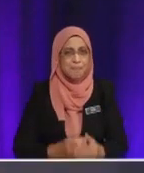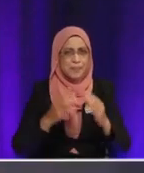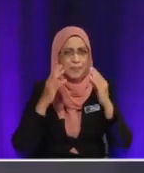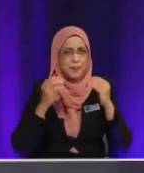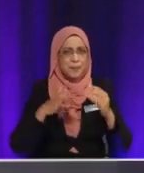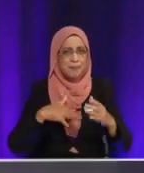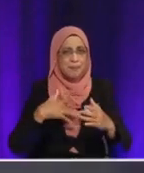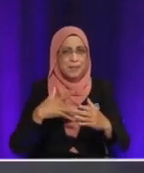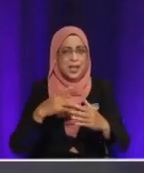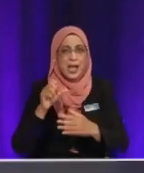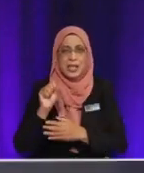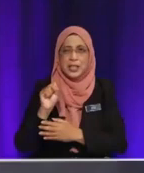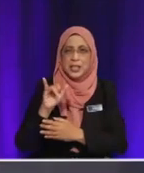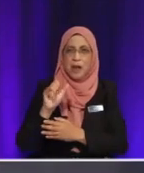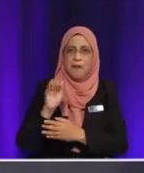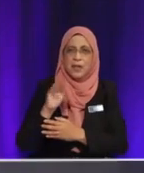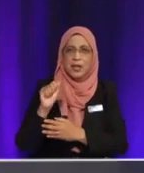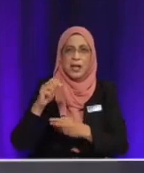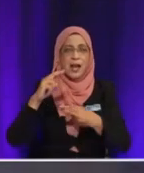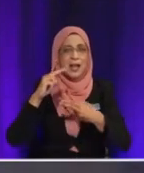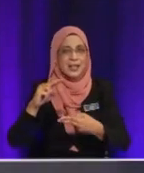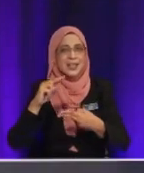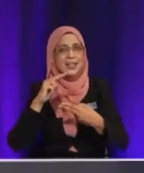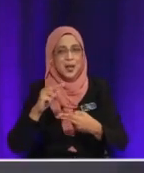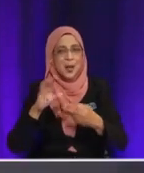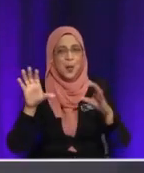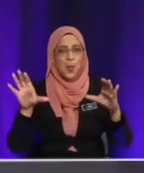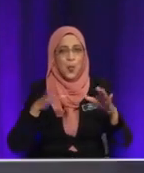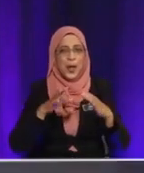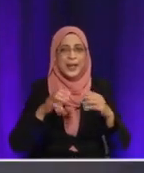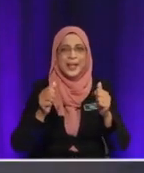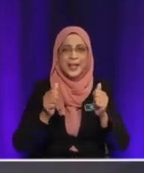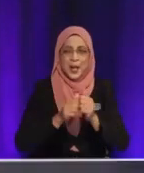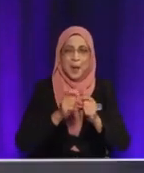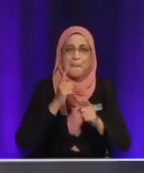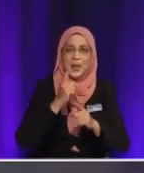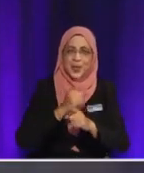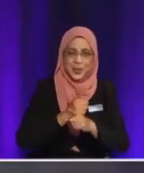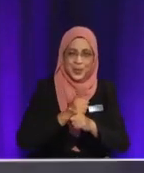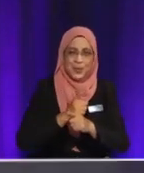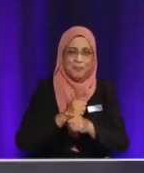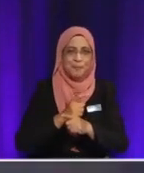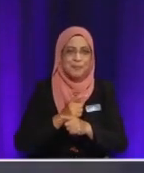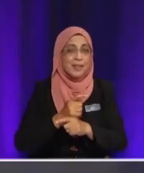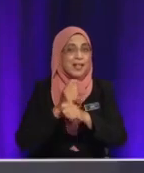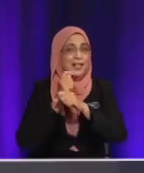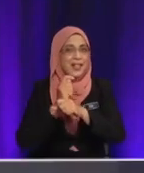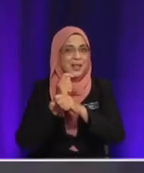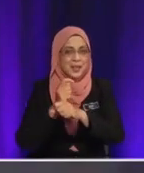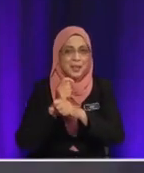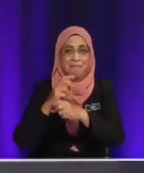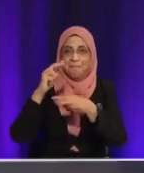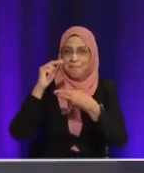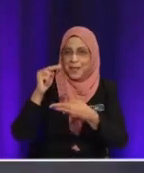nak bagi Syafika hadiah sebab dah berjaya buat amali kita hari ini kan. Okey, so ini hadiah. Terima kasih cikgu. Kami